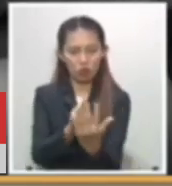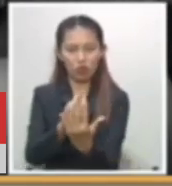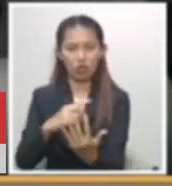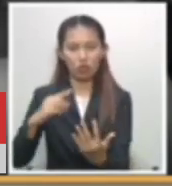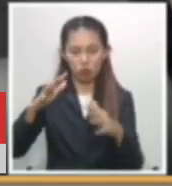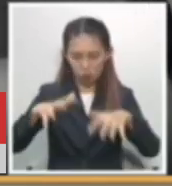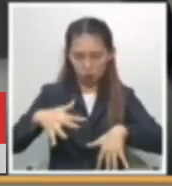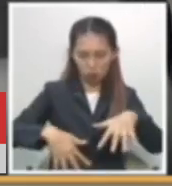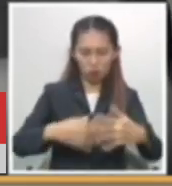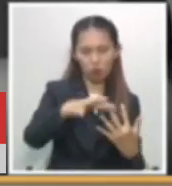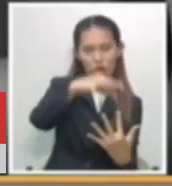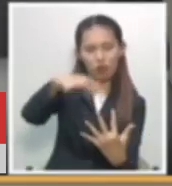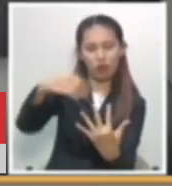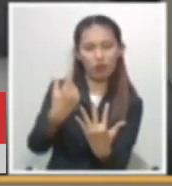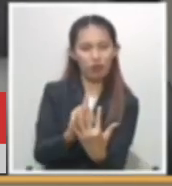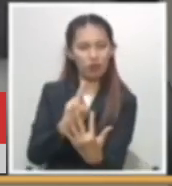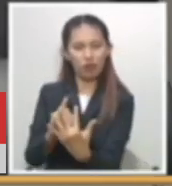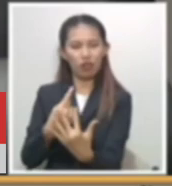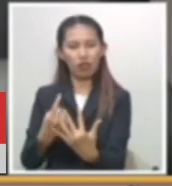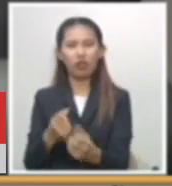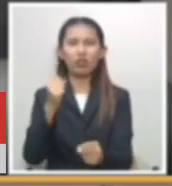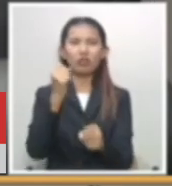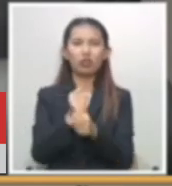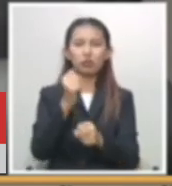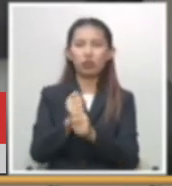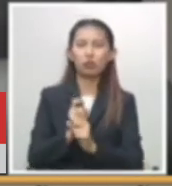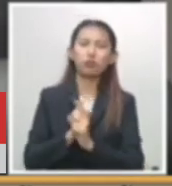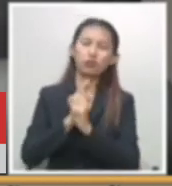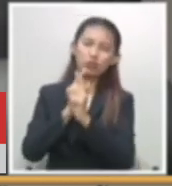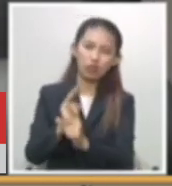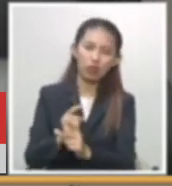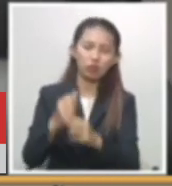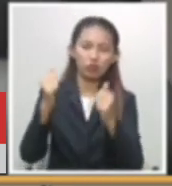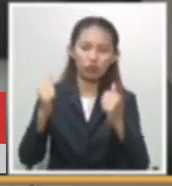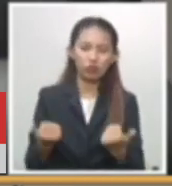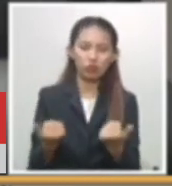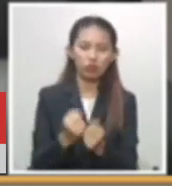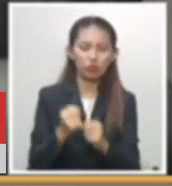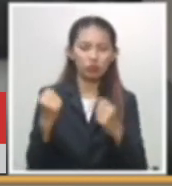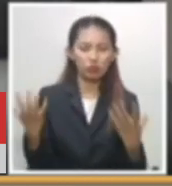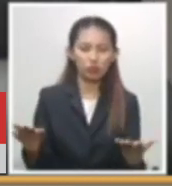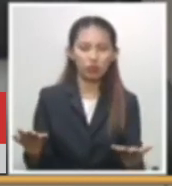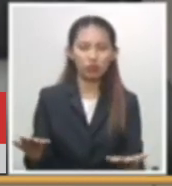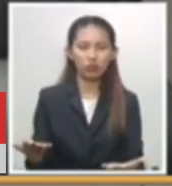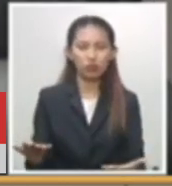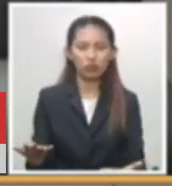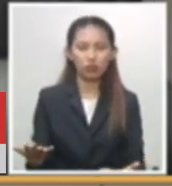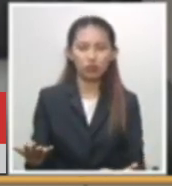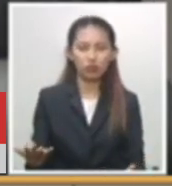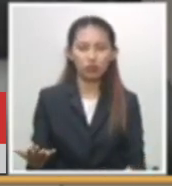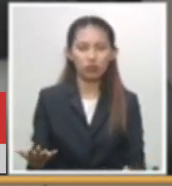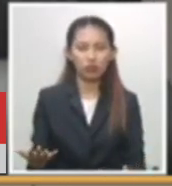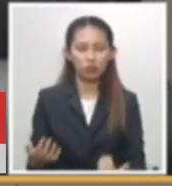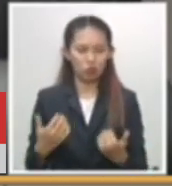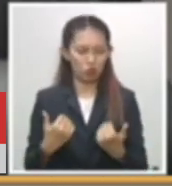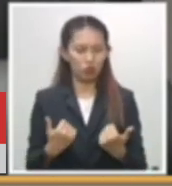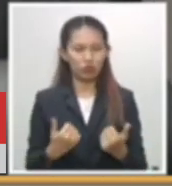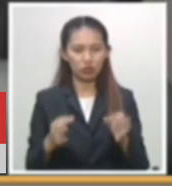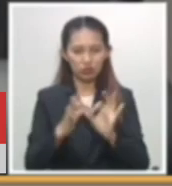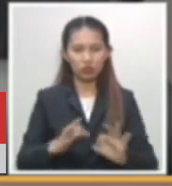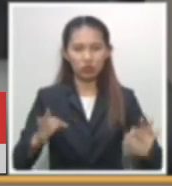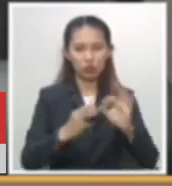กตั้งจะปฏิบัติหน้าที่ได้อย่างไรวันใกล้ๆจะพิจารณาเรื่องสำคัญศา